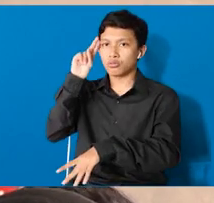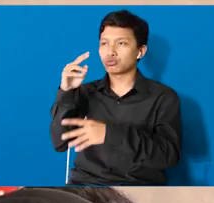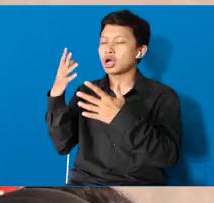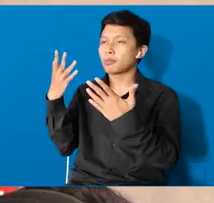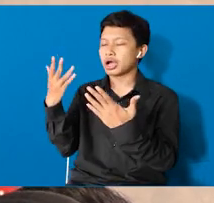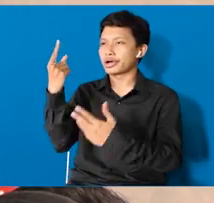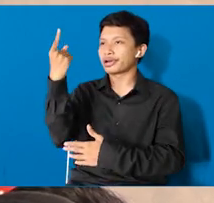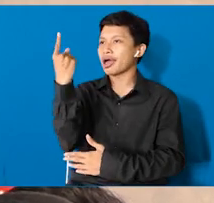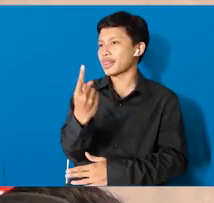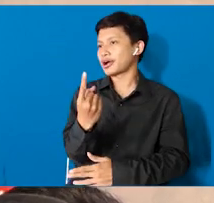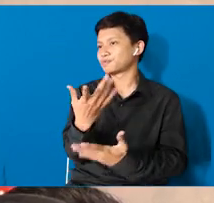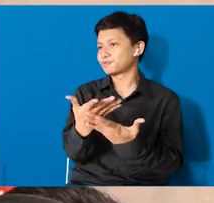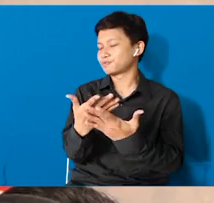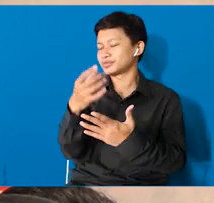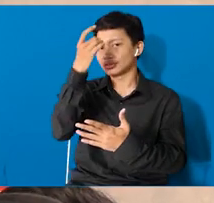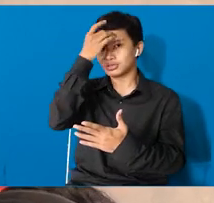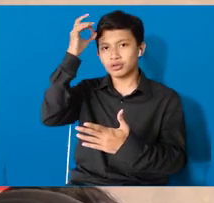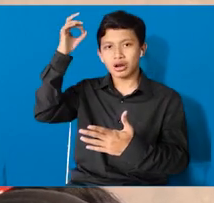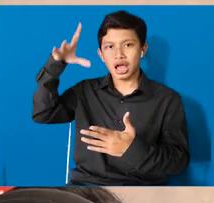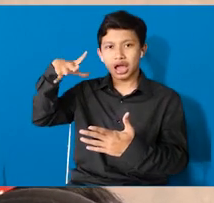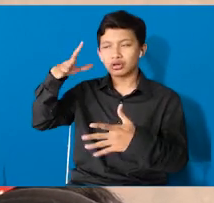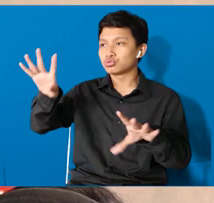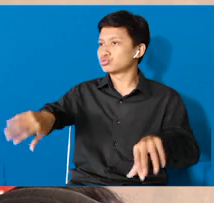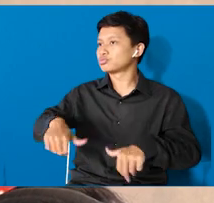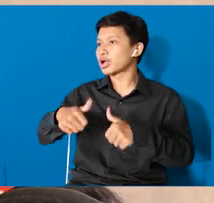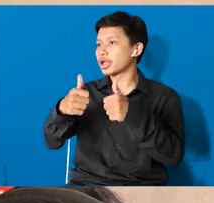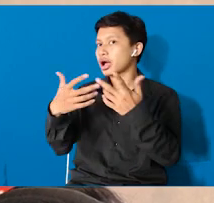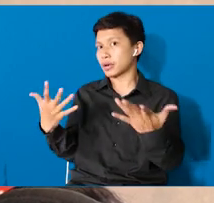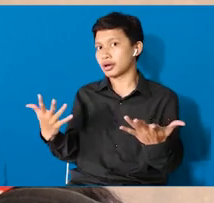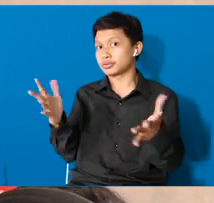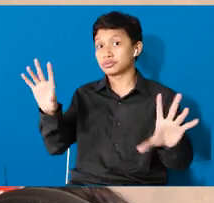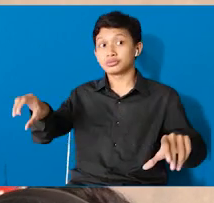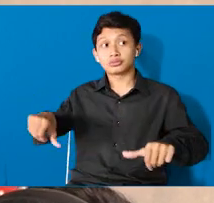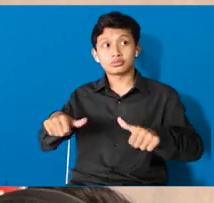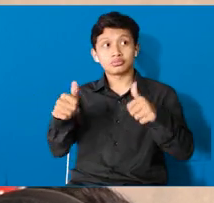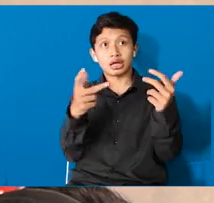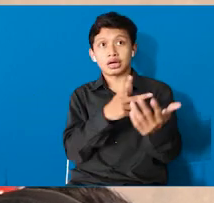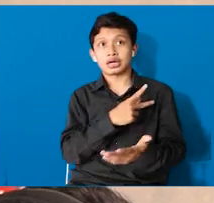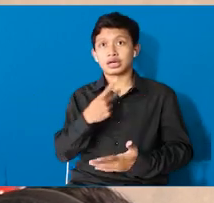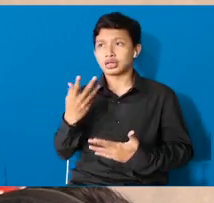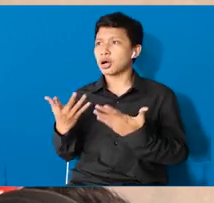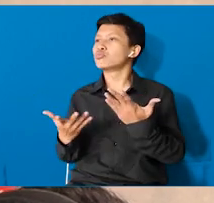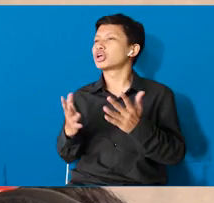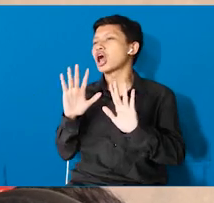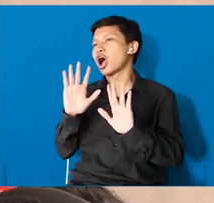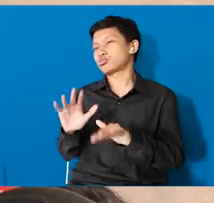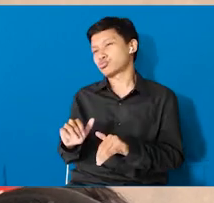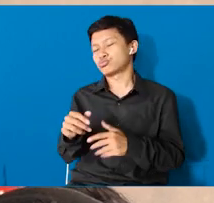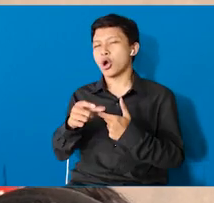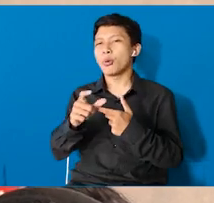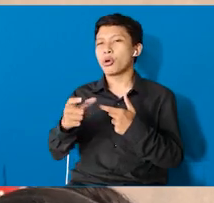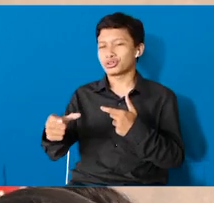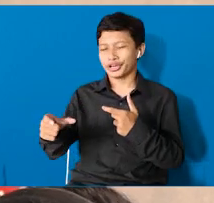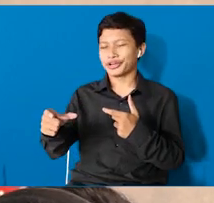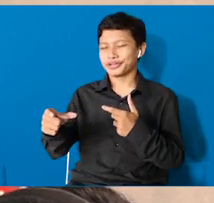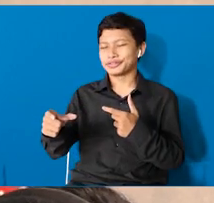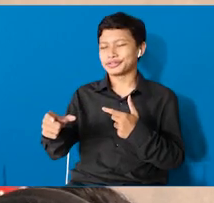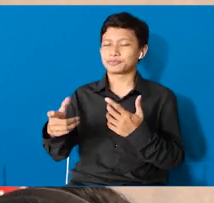datang ke kelurahan untuk mengikuti posbindu. Karena apa kan kita juga begitu proses nggak